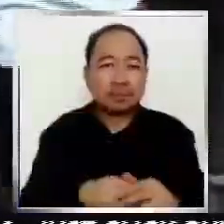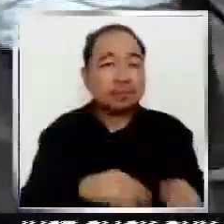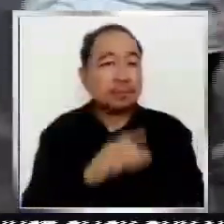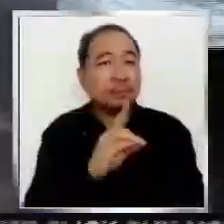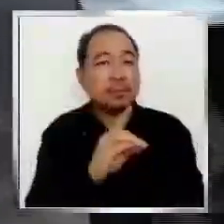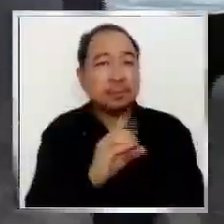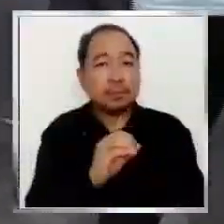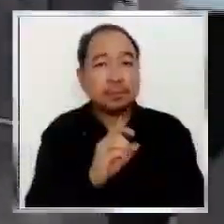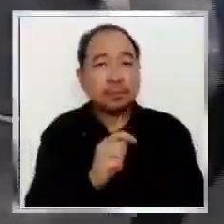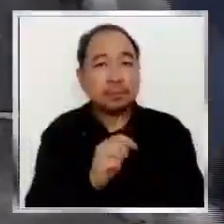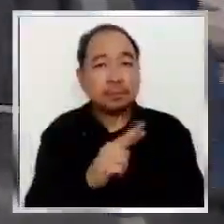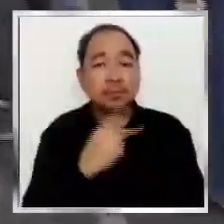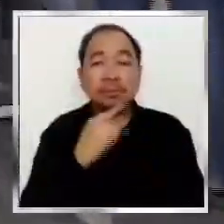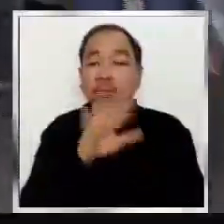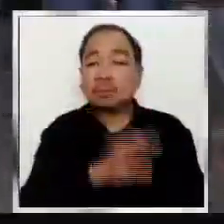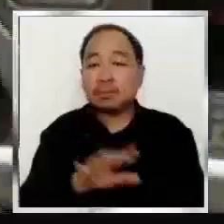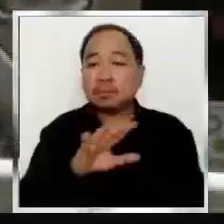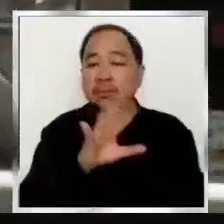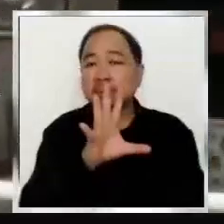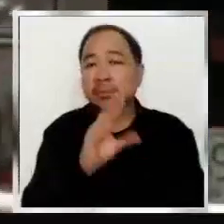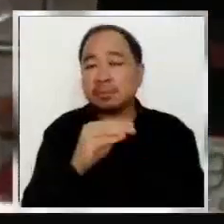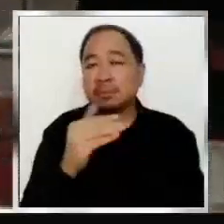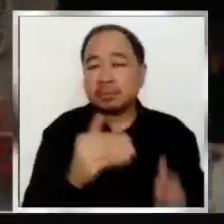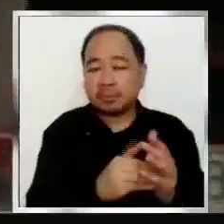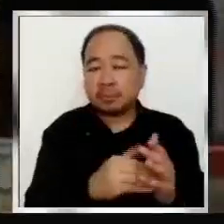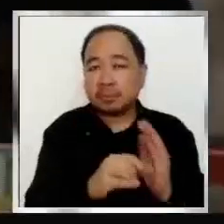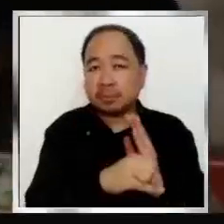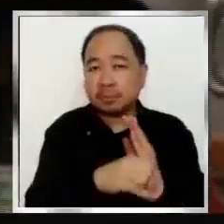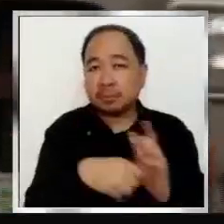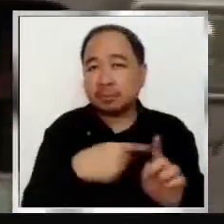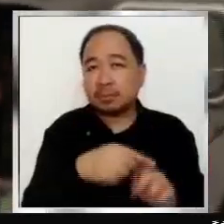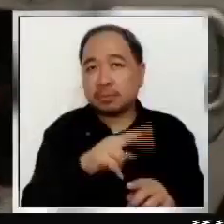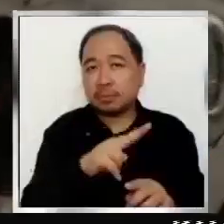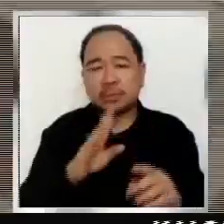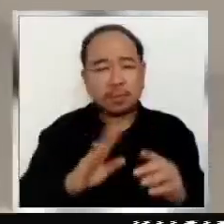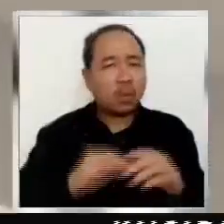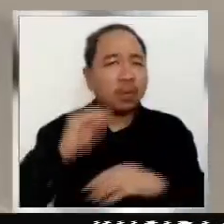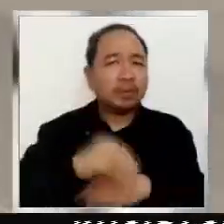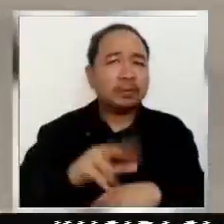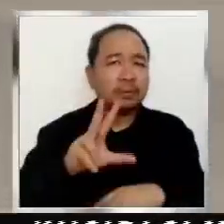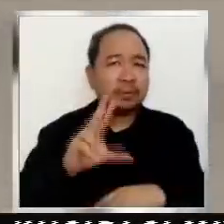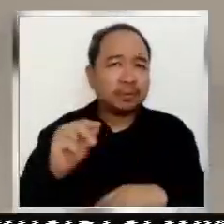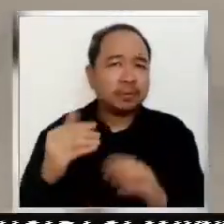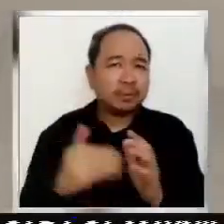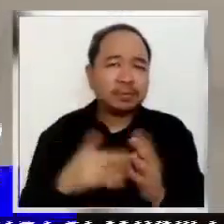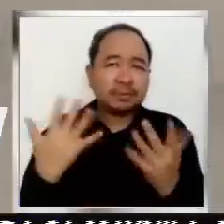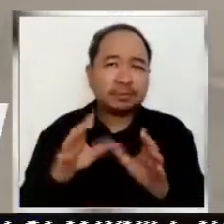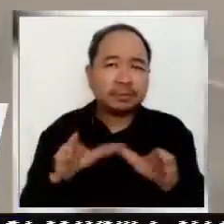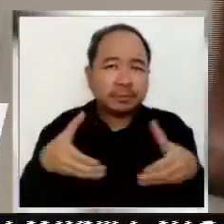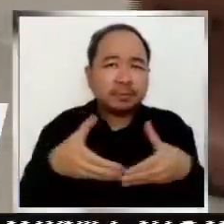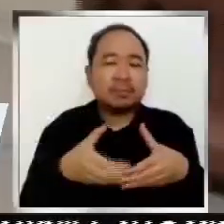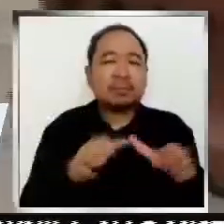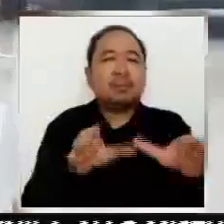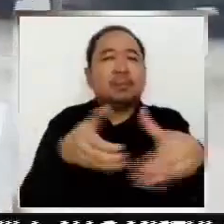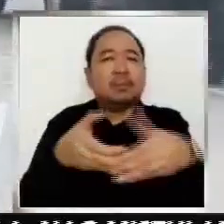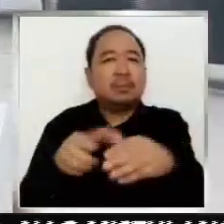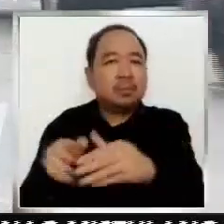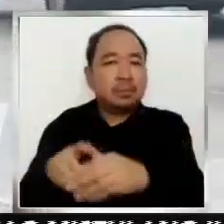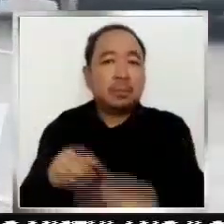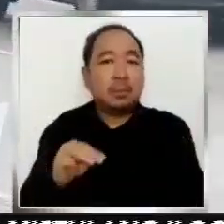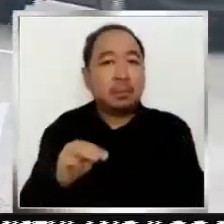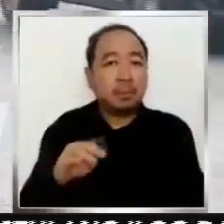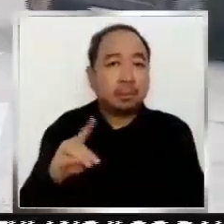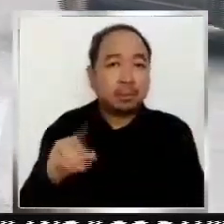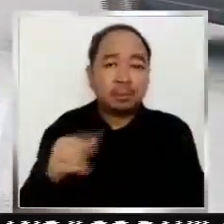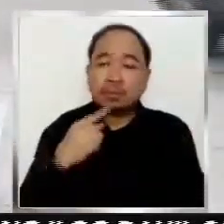mahigit 50,000 na jeep at UV Express, lampas 13,000 na ang consolidated. Ayon naman sa MMDA, hindi sususpendihin ang number